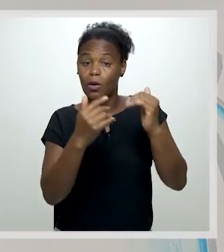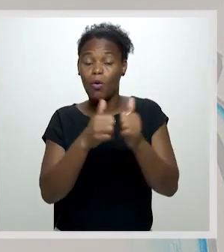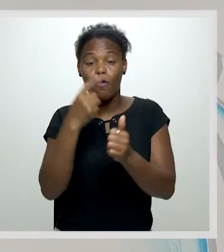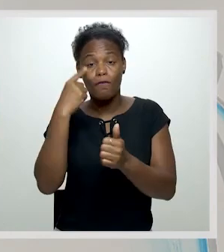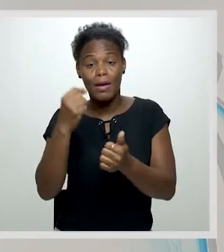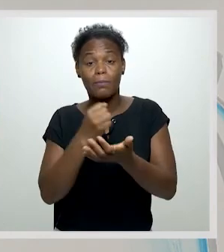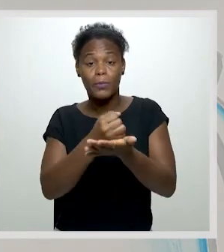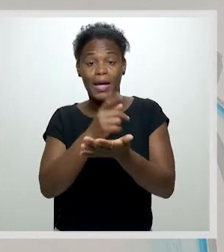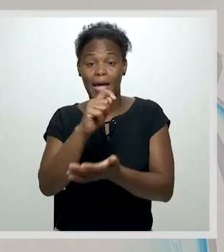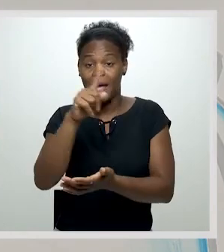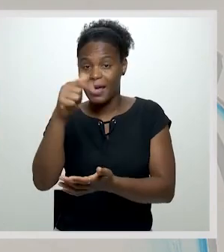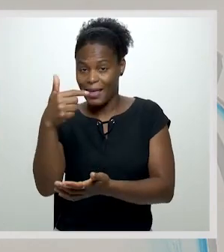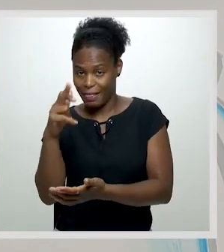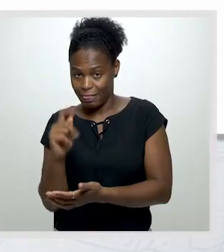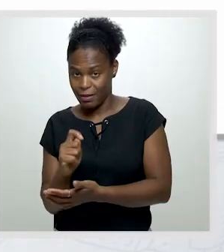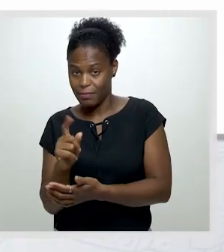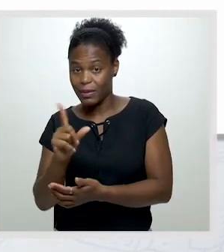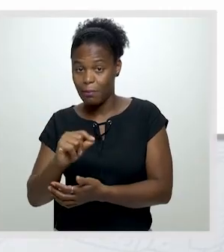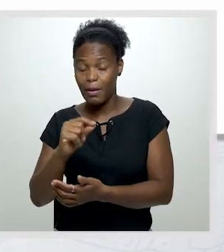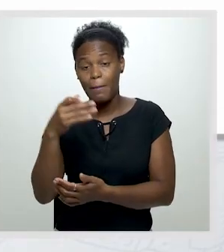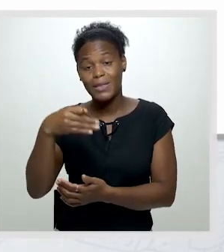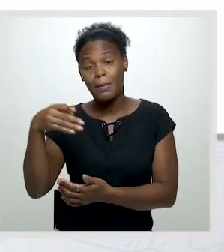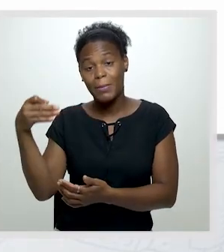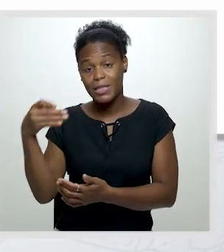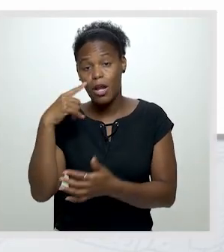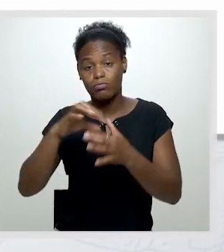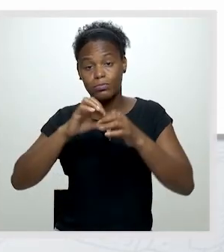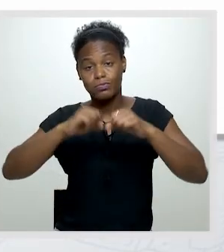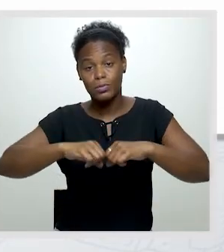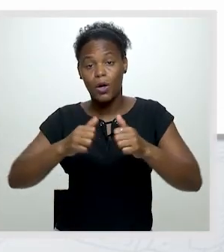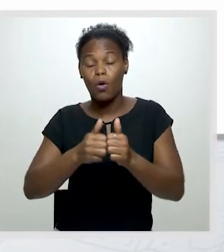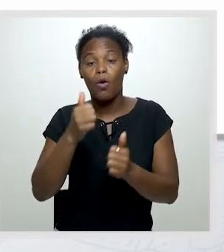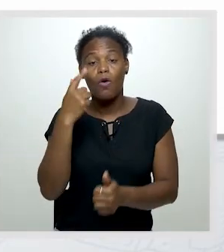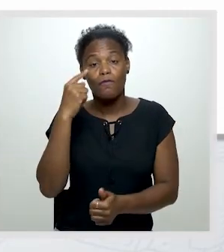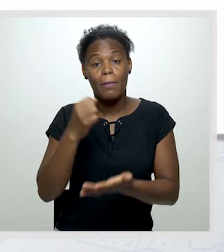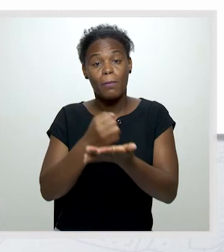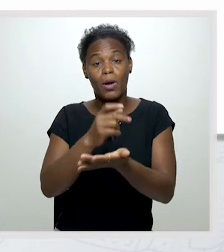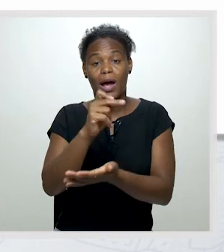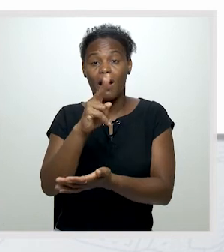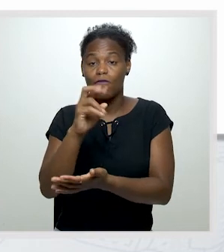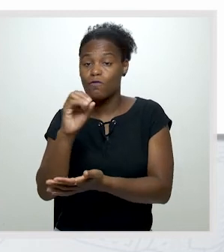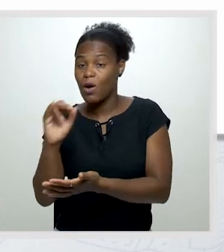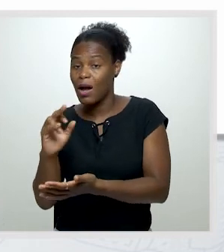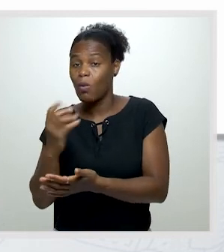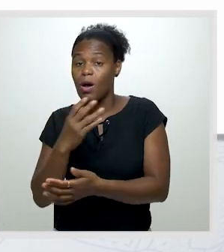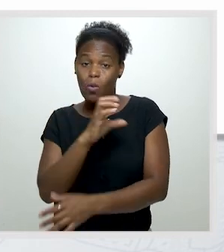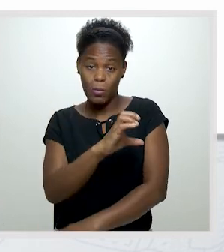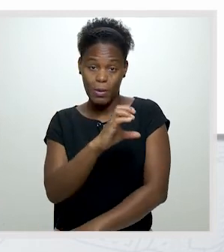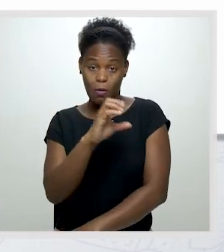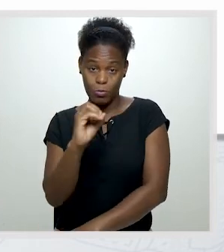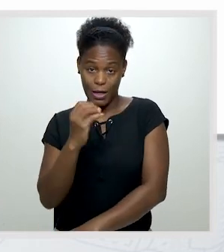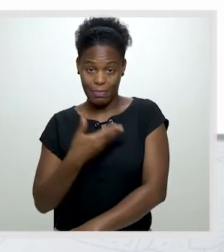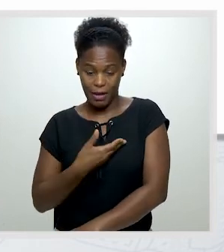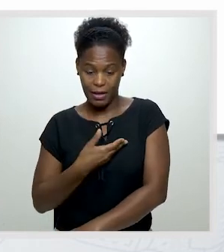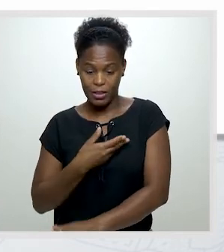l'auxiliaire être. Le participe passé s'accorde avec l'auxiliaire avoir quand le complément d'objet